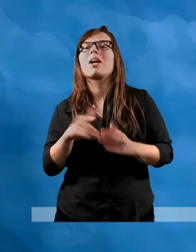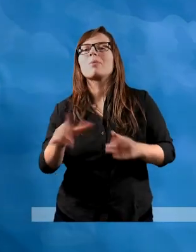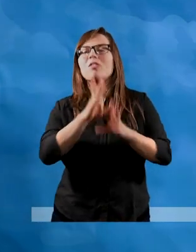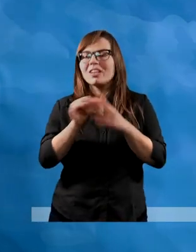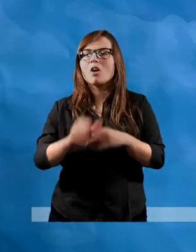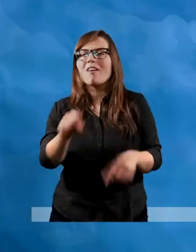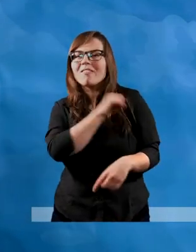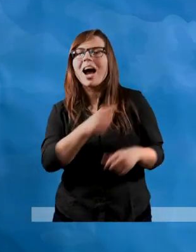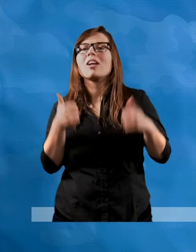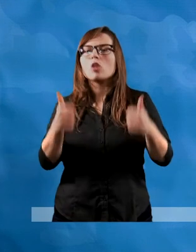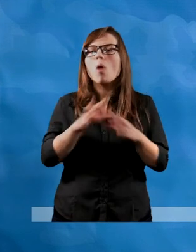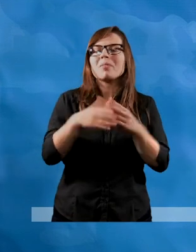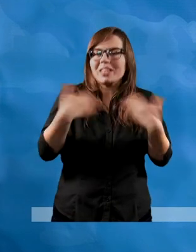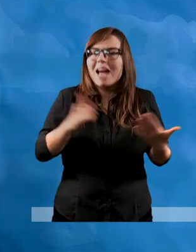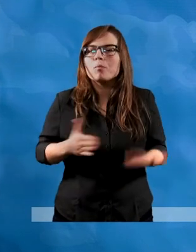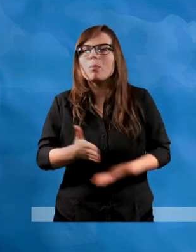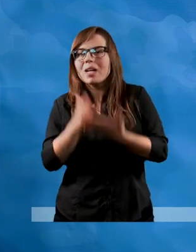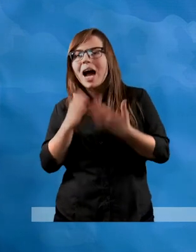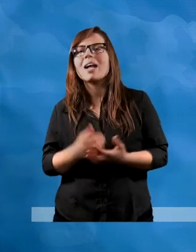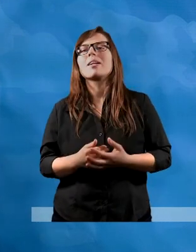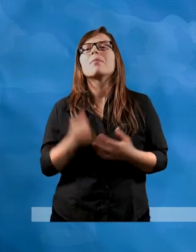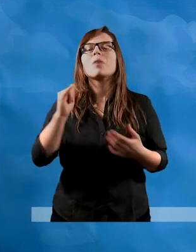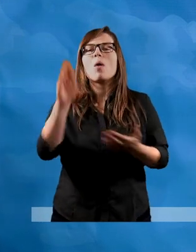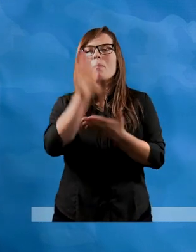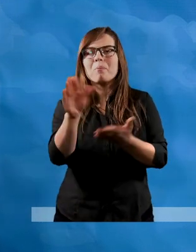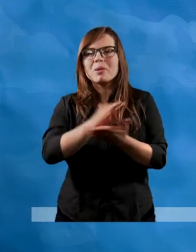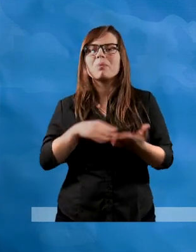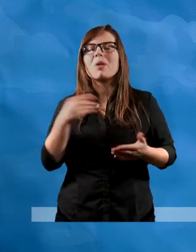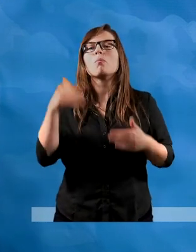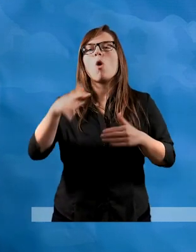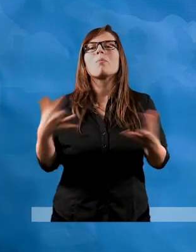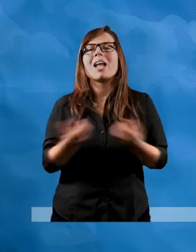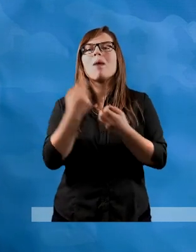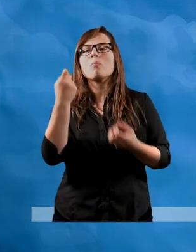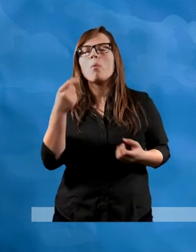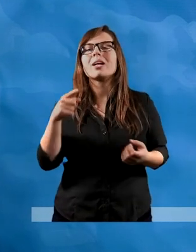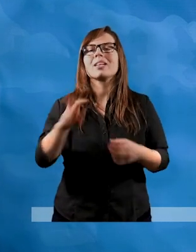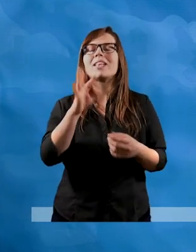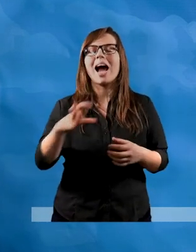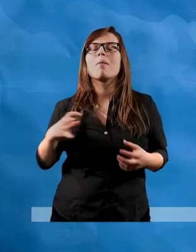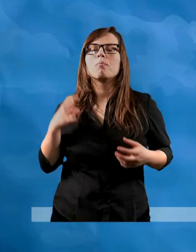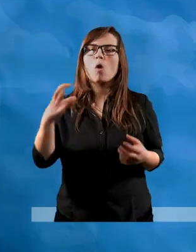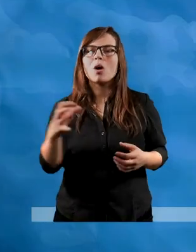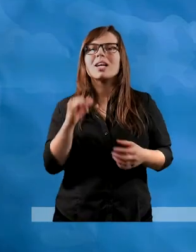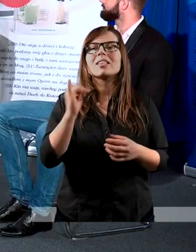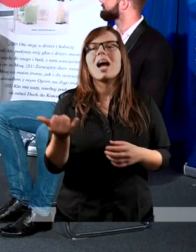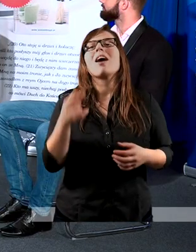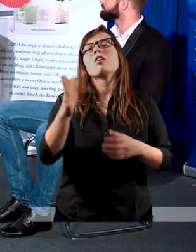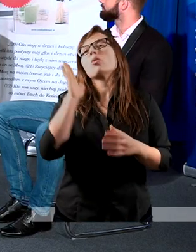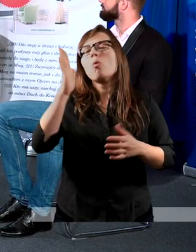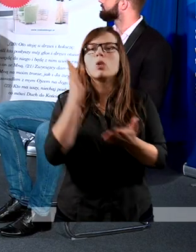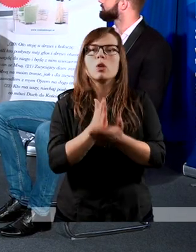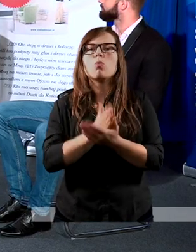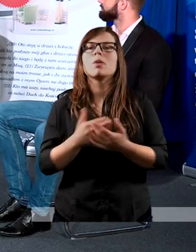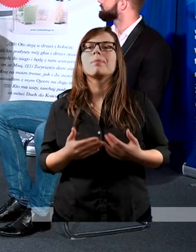fajnie, wszystko jest dobrze. Ja powiem daję tak. sobie radę, nie? W Biblii możemy znaleźć króla Salomona, który podobno był tak bogaty, jak nikt wcześniej, ani nikt później